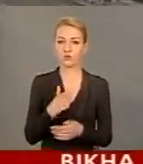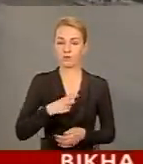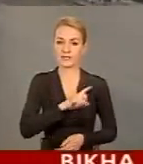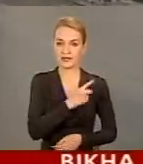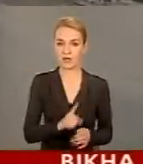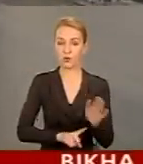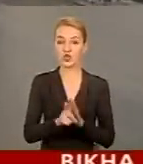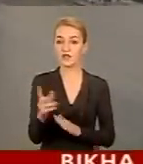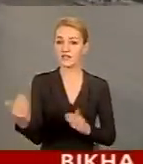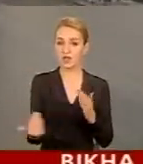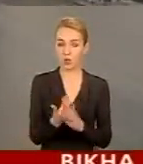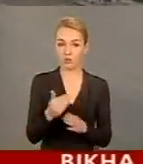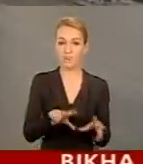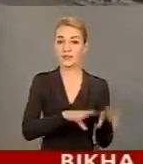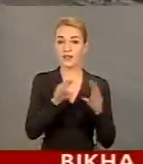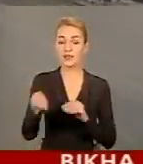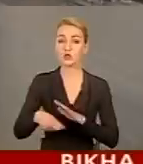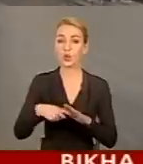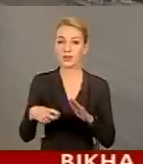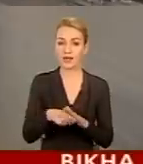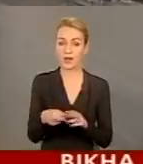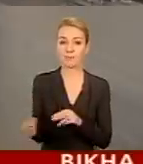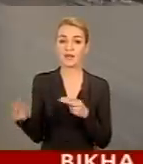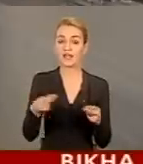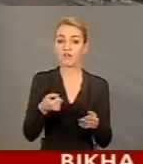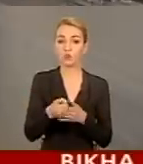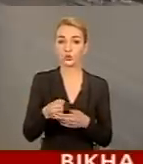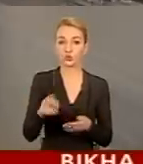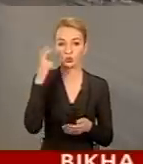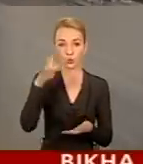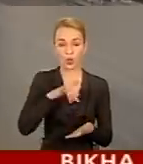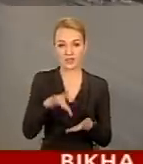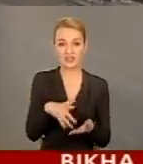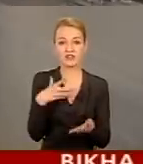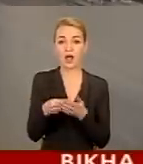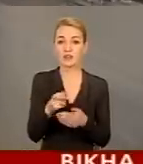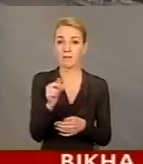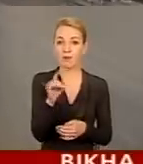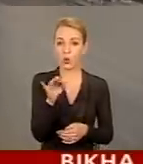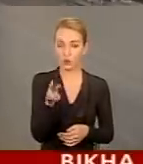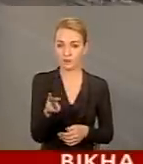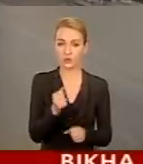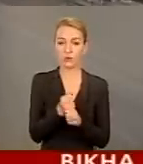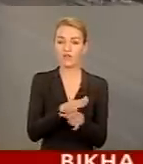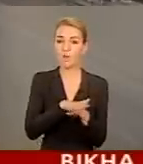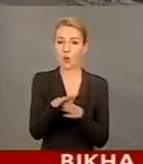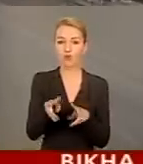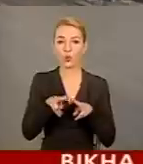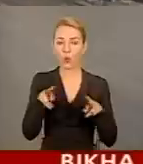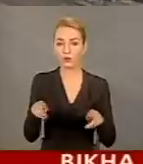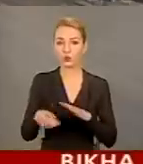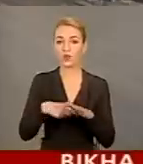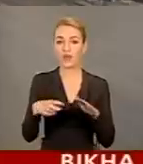почати все заново. Переселенець із Донецька переїхав до столиці разом із власним баром. У столиці зробив повну копію свого